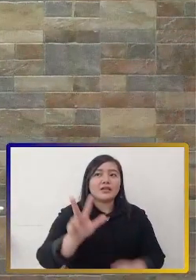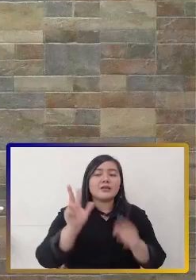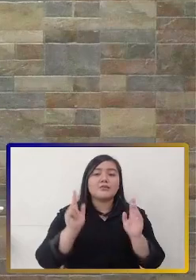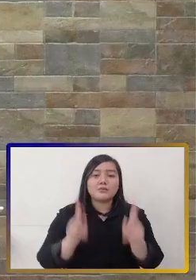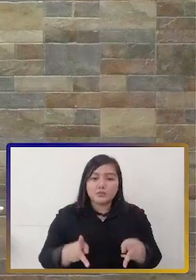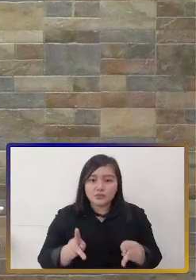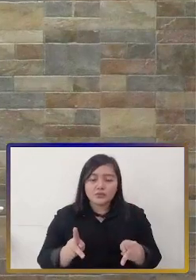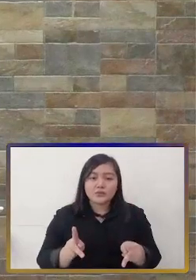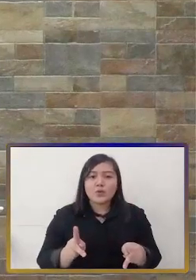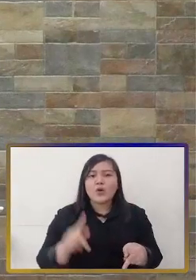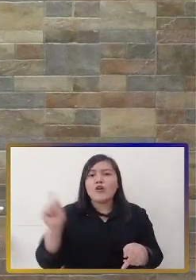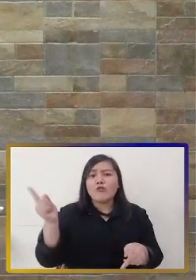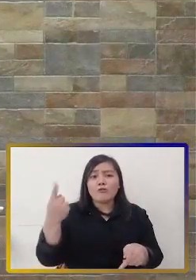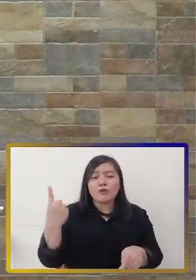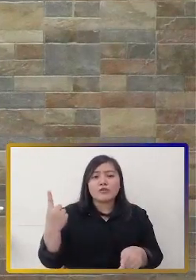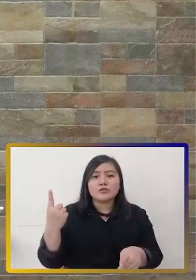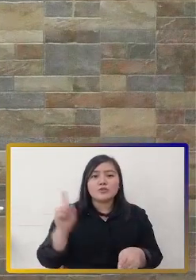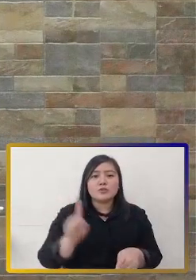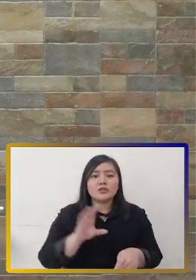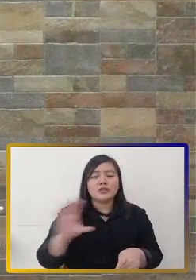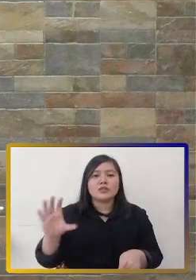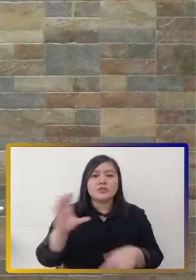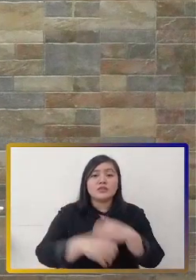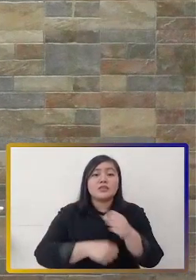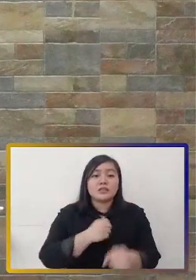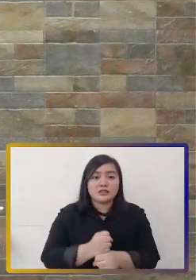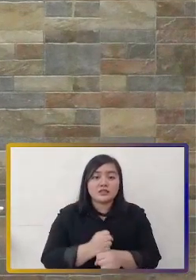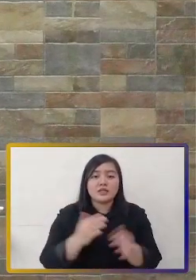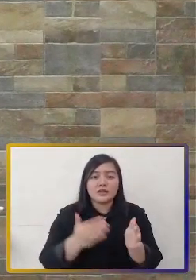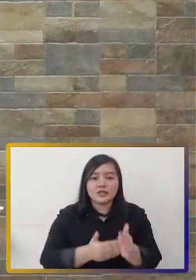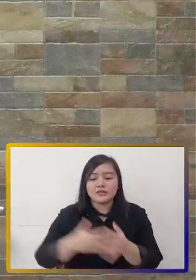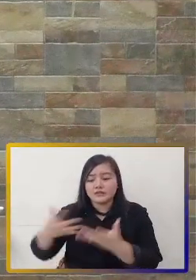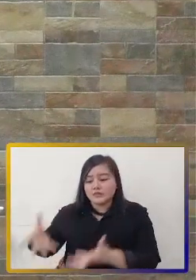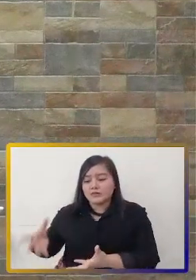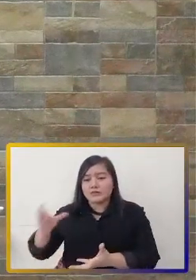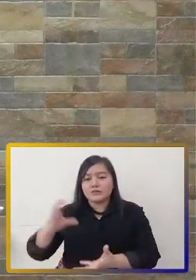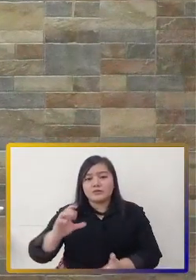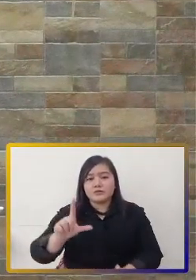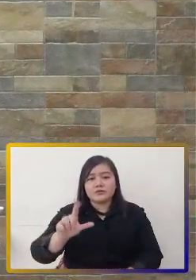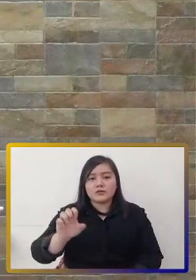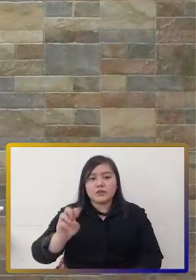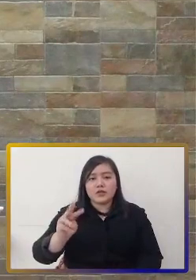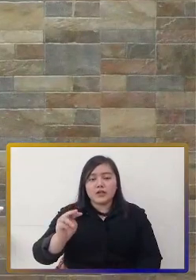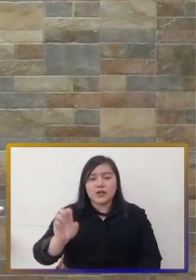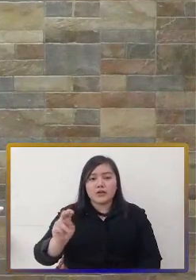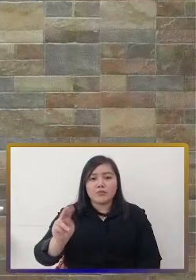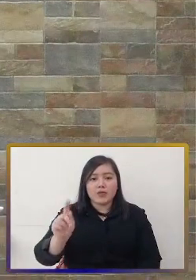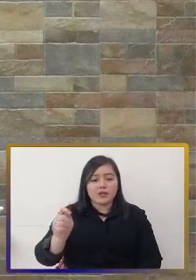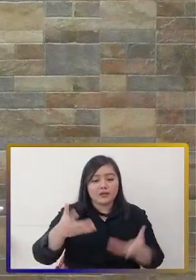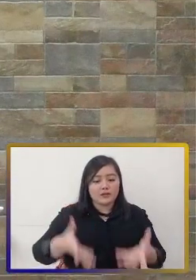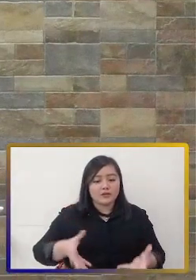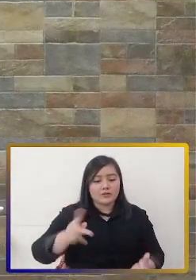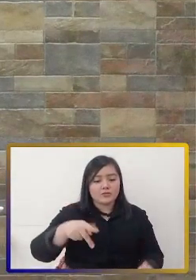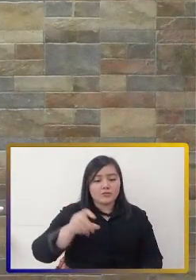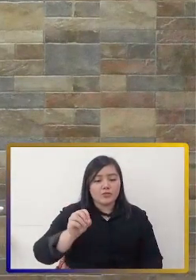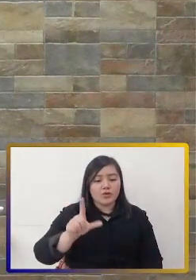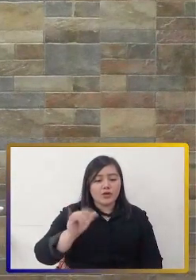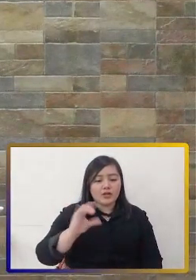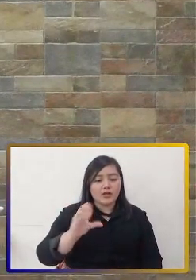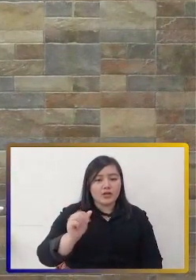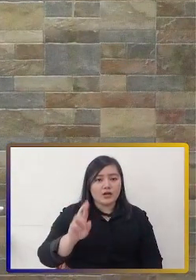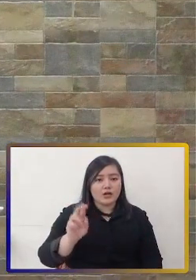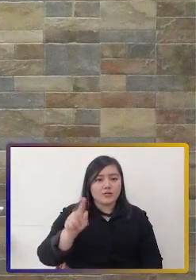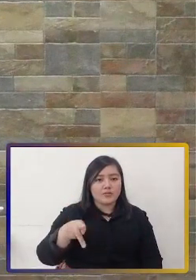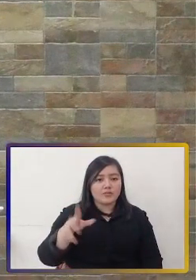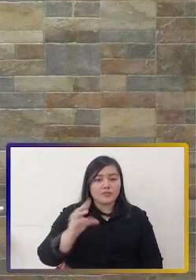na konektado sa mga apostles. Si Clement, si Polycarp, at saka si Ignatius. Alright? We still have